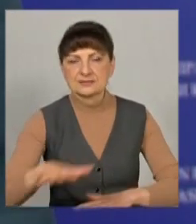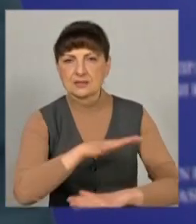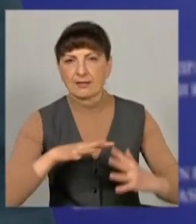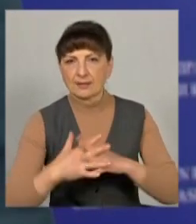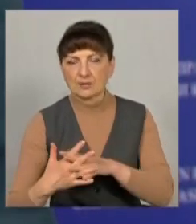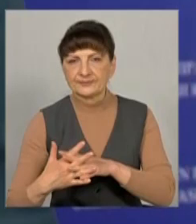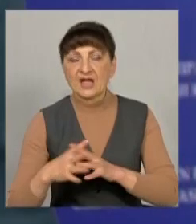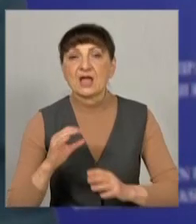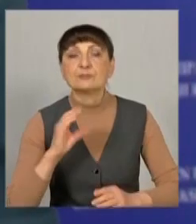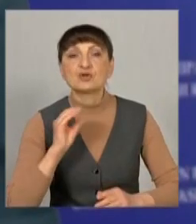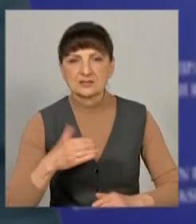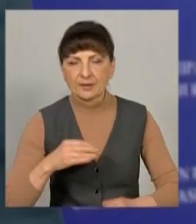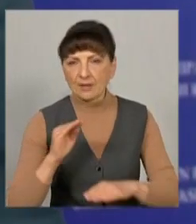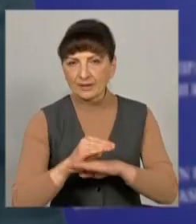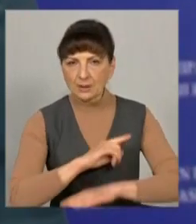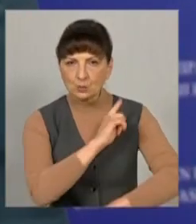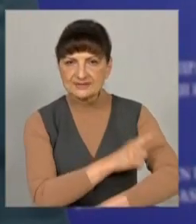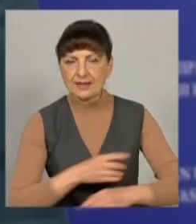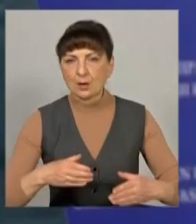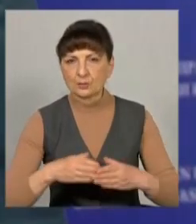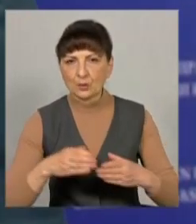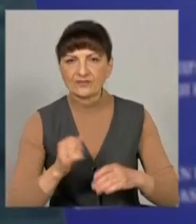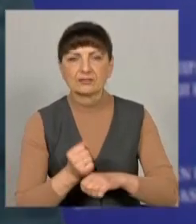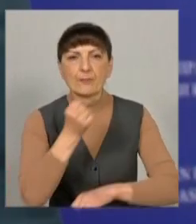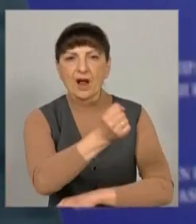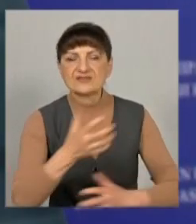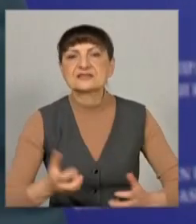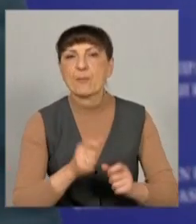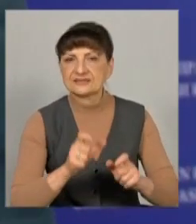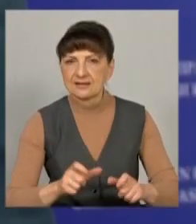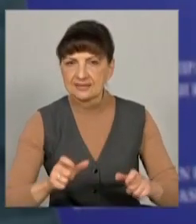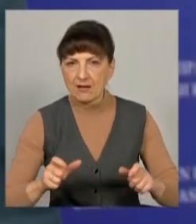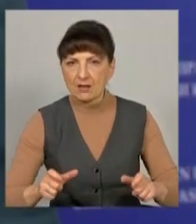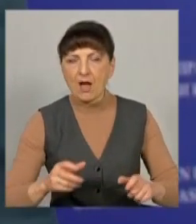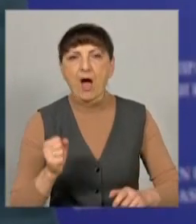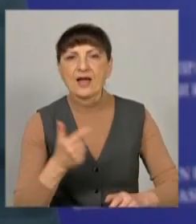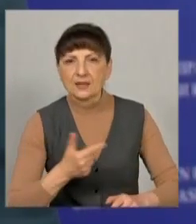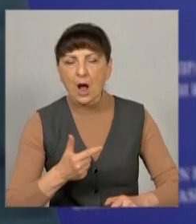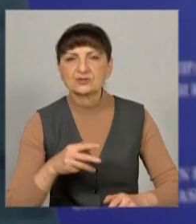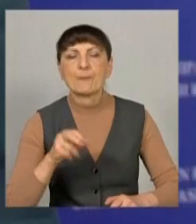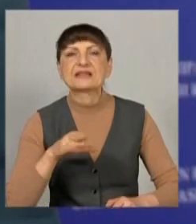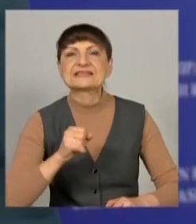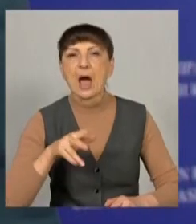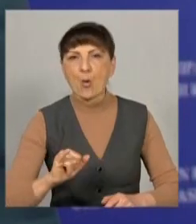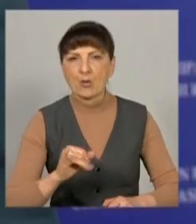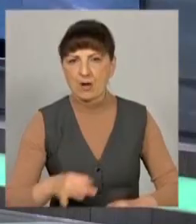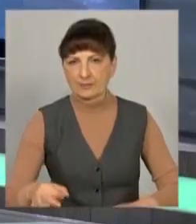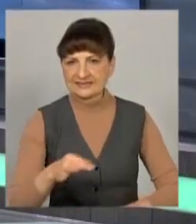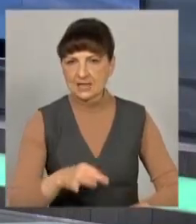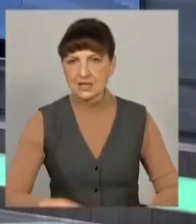И МЧС, мы дополнительно усилили группировку, направив туда спасателей от Раусской и Мангистауской областей.